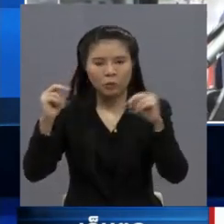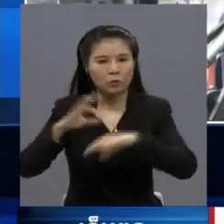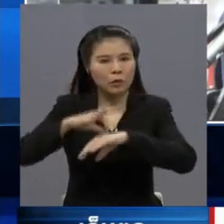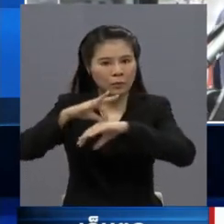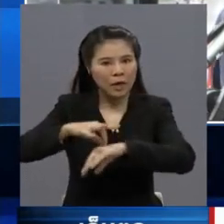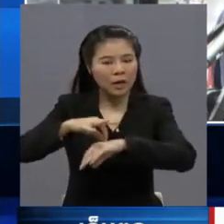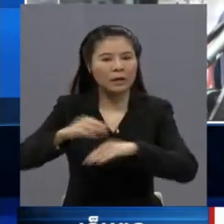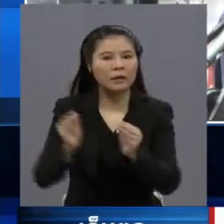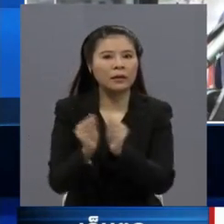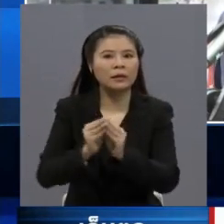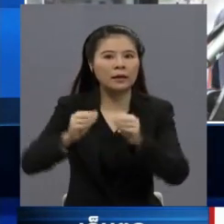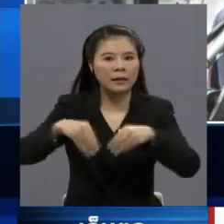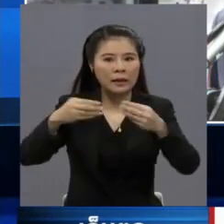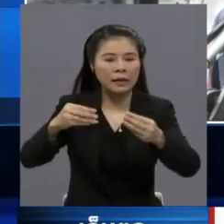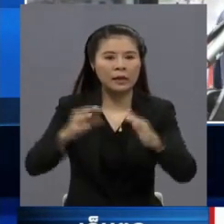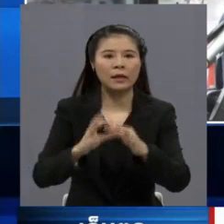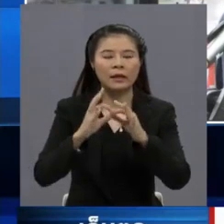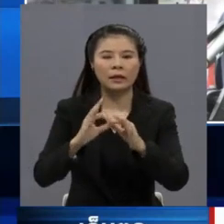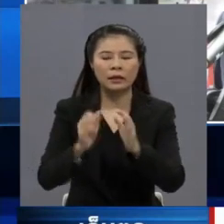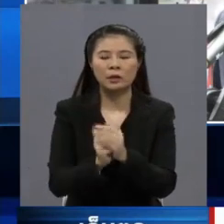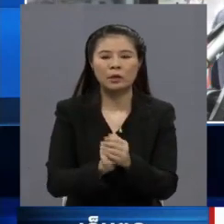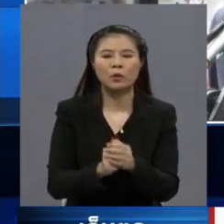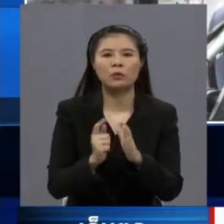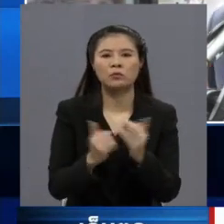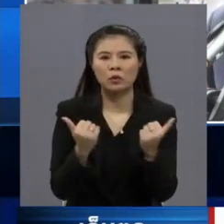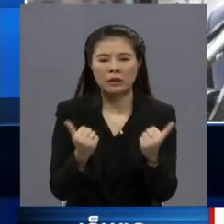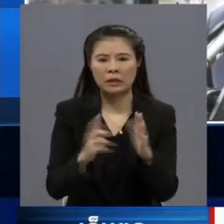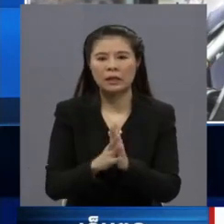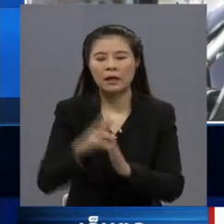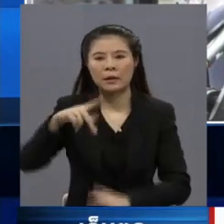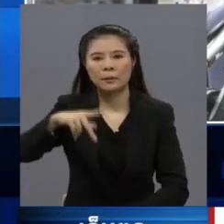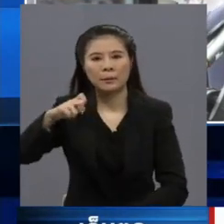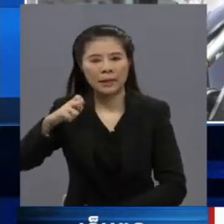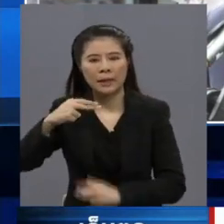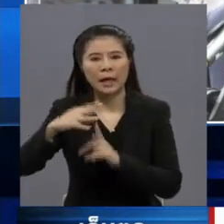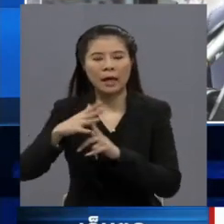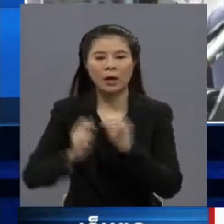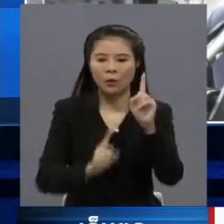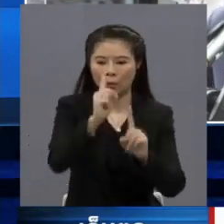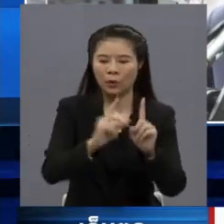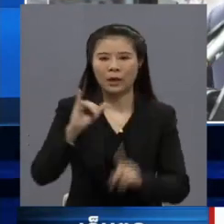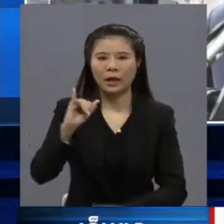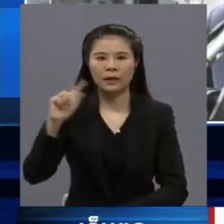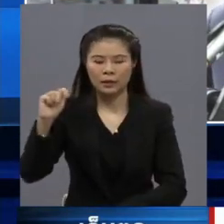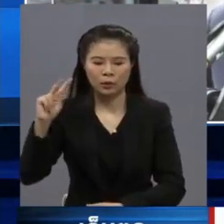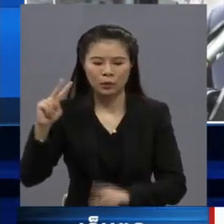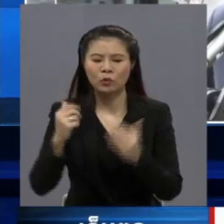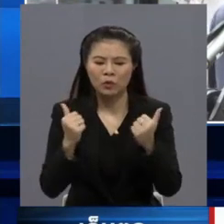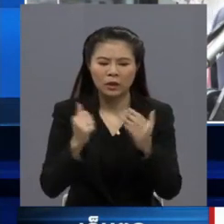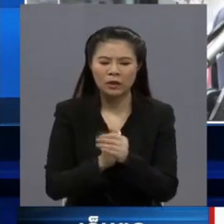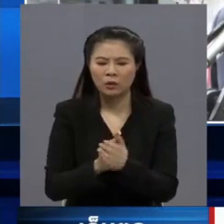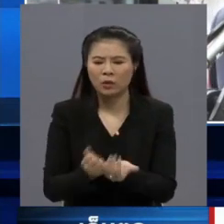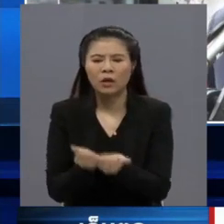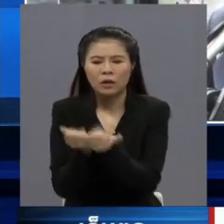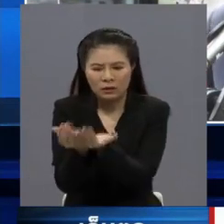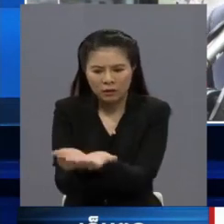ทั้งเรื่องของการยื่นบัญชีทรัพย์สินกรณีเรื่องของหุ้นเองเนี่ยคุณชัยธวัฒน์มองว่าอย่างไรคุณชัยธวัฒน์บอกว่าการยื่นบัญชีทรัพย์สินเป็นไปด้วย